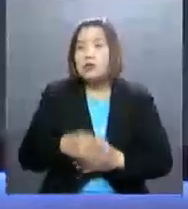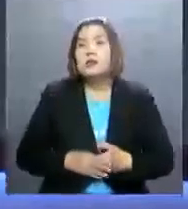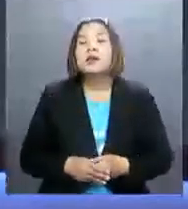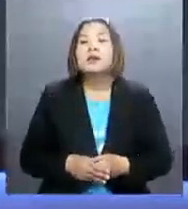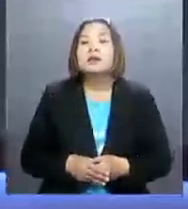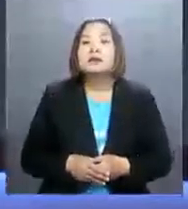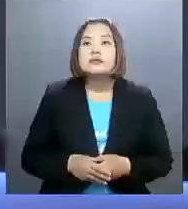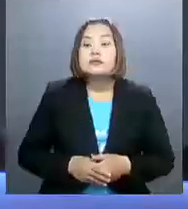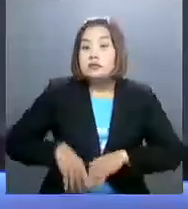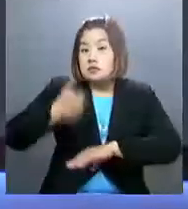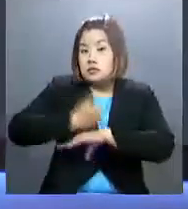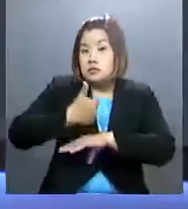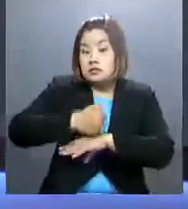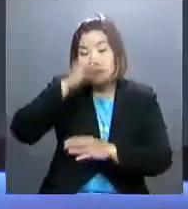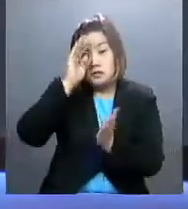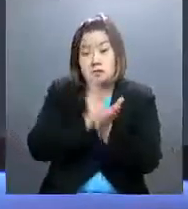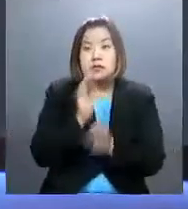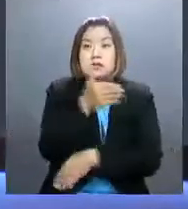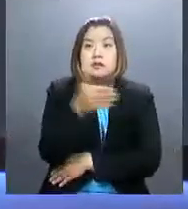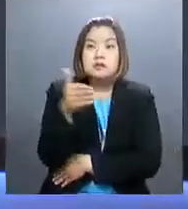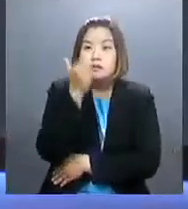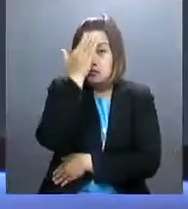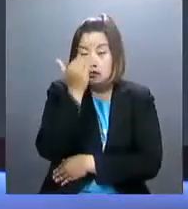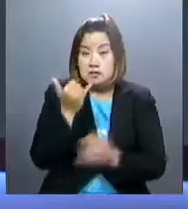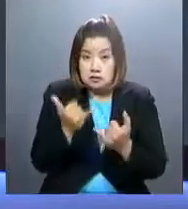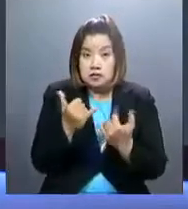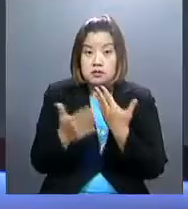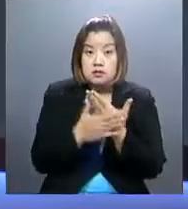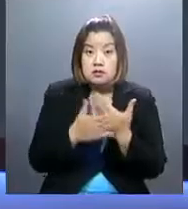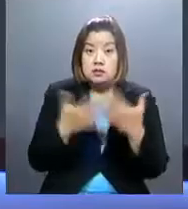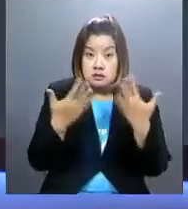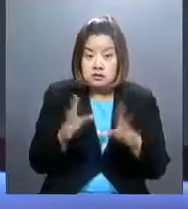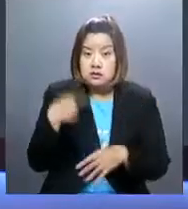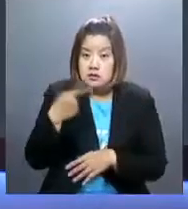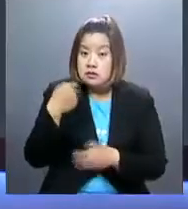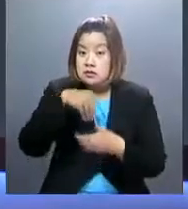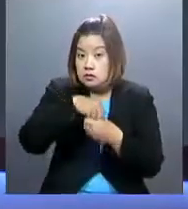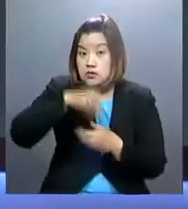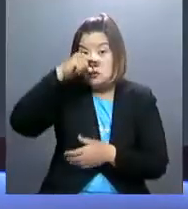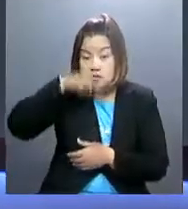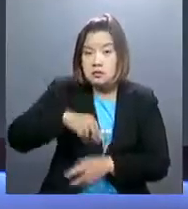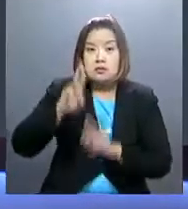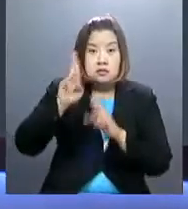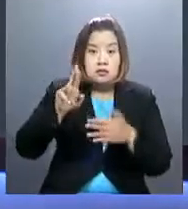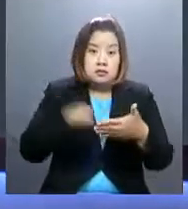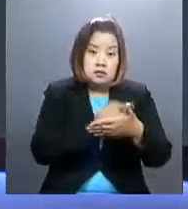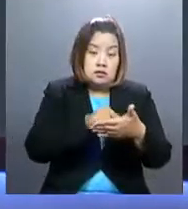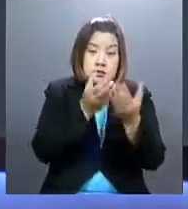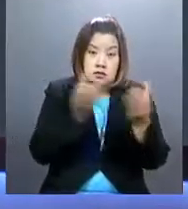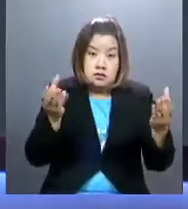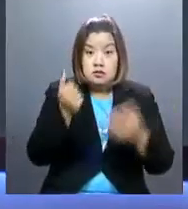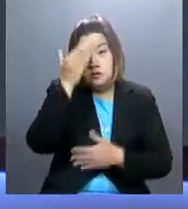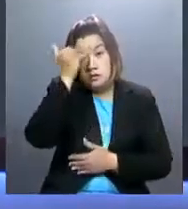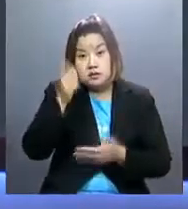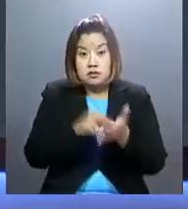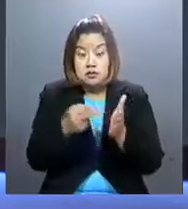ทางด้านผู้บัญชาการตำรวจแห่งชาติระบุนะคะว่ากรณีที่ต่างประเทศเตือนพลเมืองตัวเองที่อยู่ในเมืองไทยระมัดระวังในวันลงประชามติไม่ถือว่ามีนัยยะ